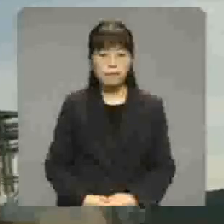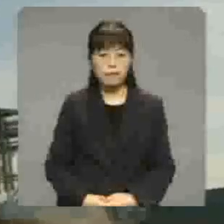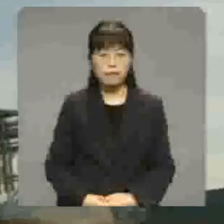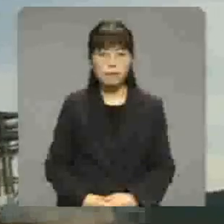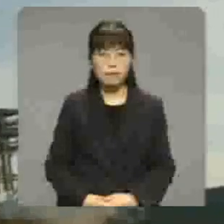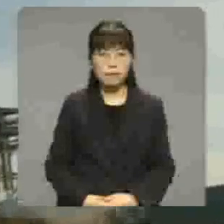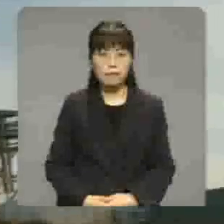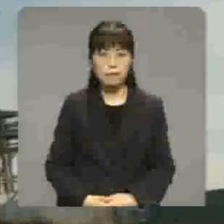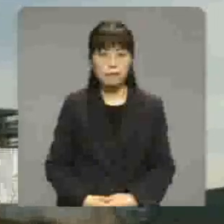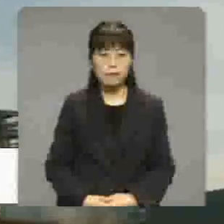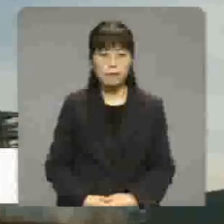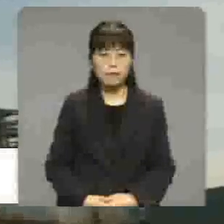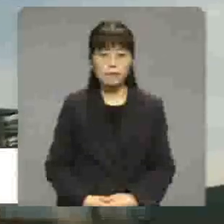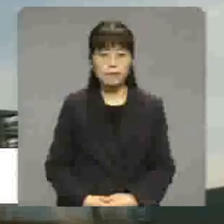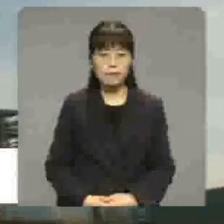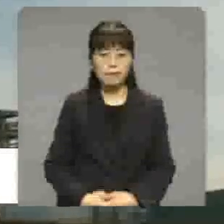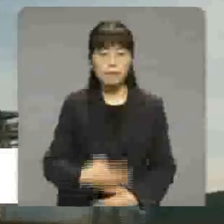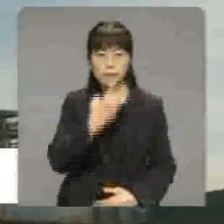기자입니다